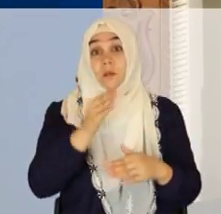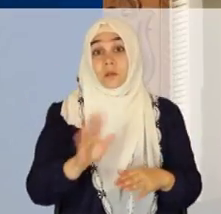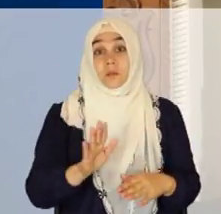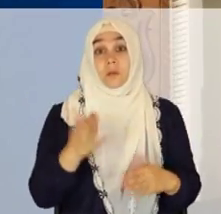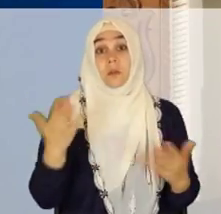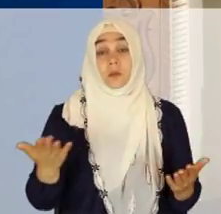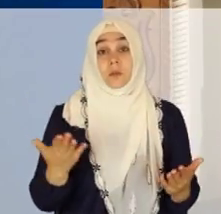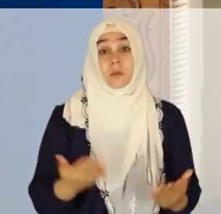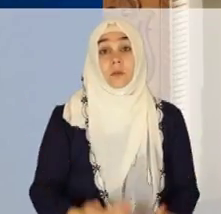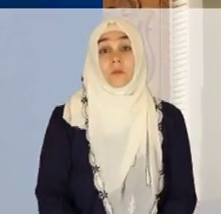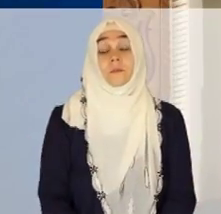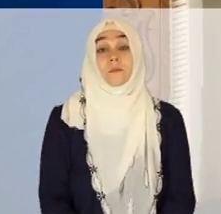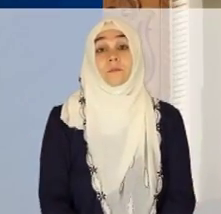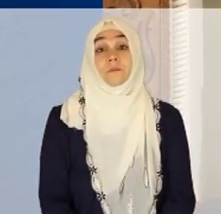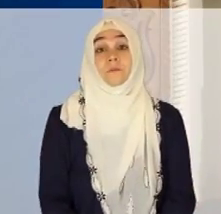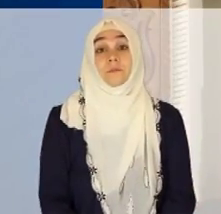bu.